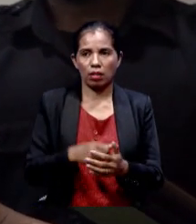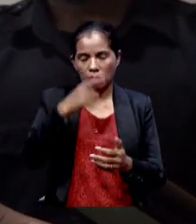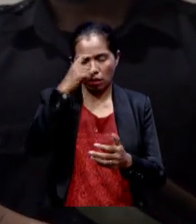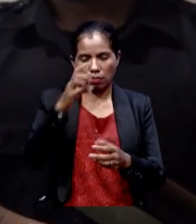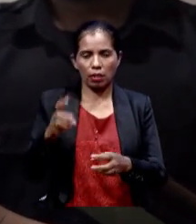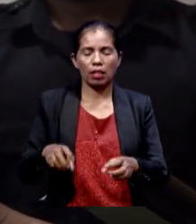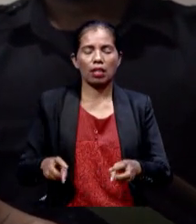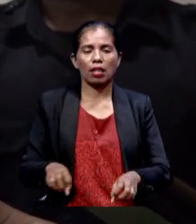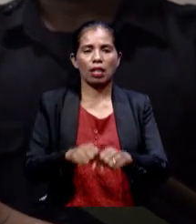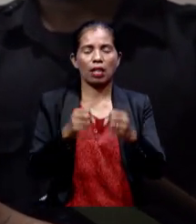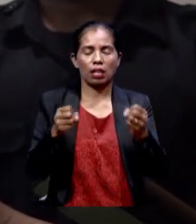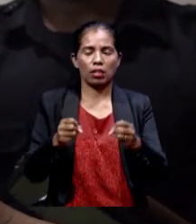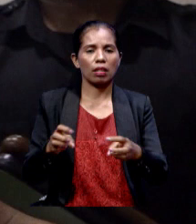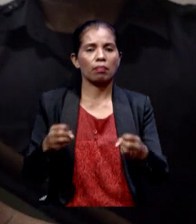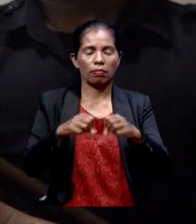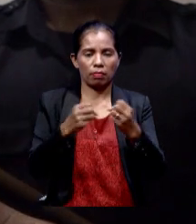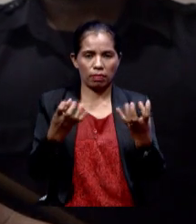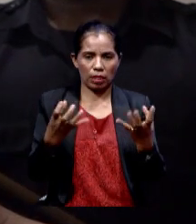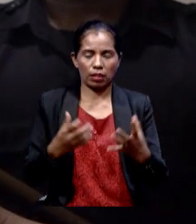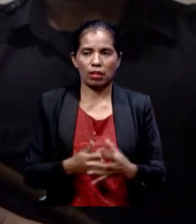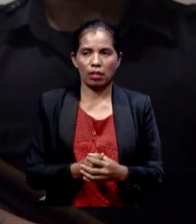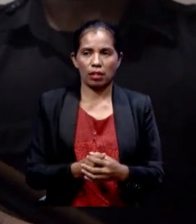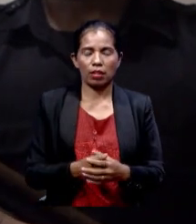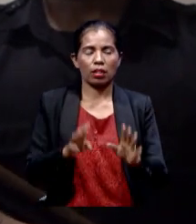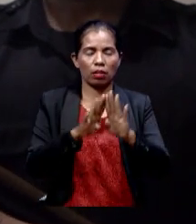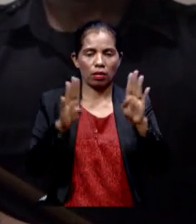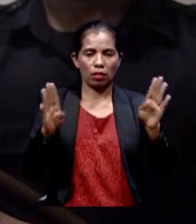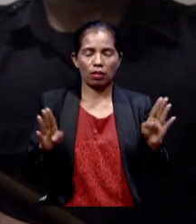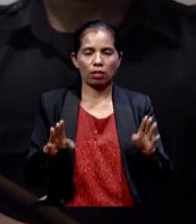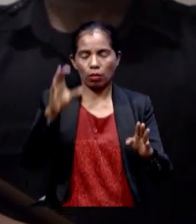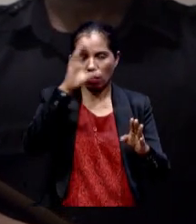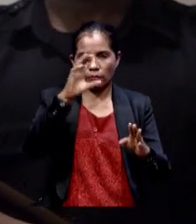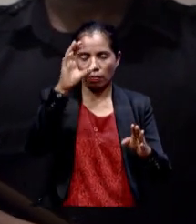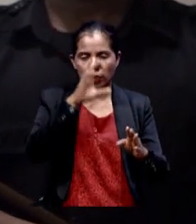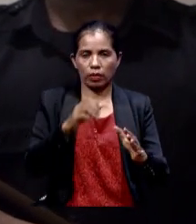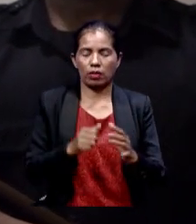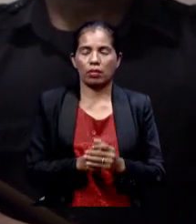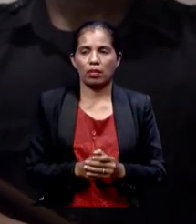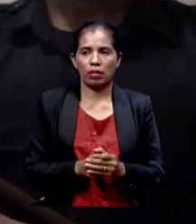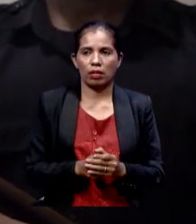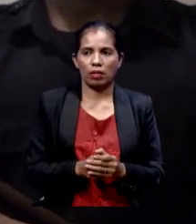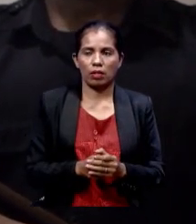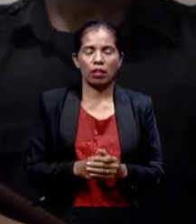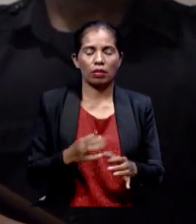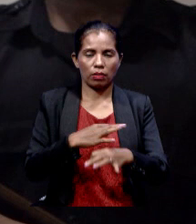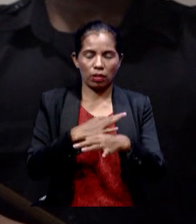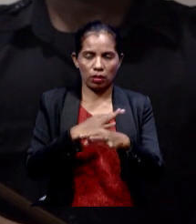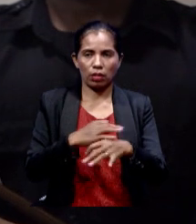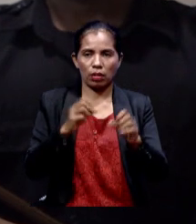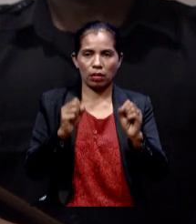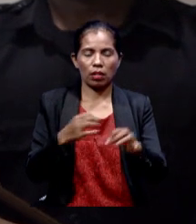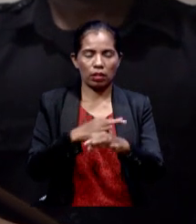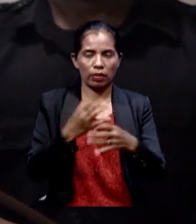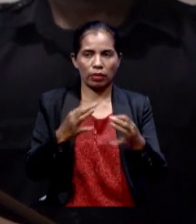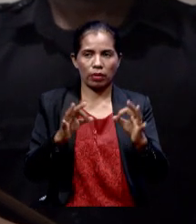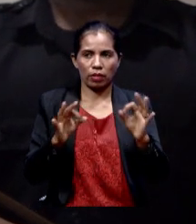usnya barak tentang hadiah le desain. Agora itu lokal na tender ba buka konsultan bawa hadiah. Ikon udah hadiah itu na